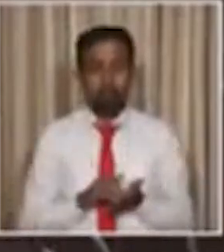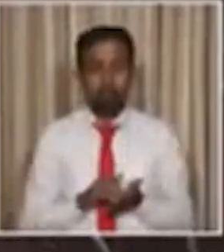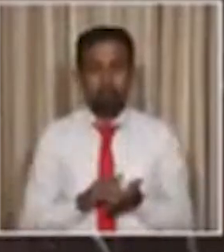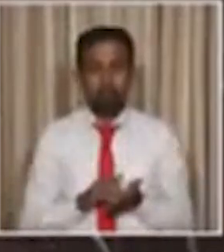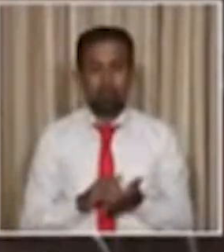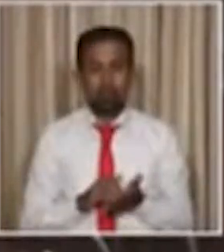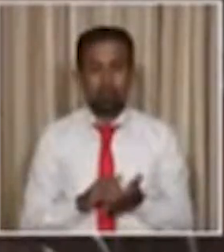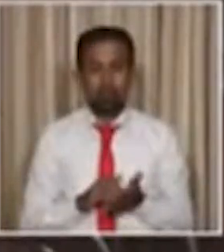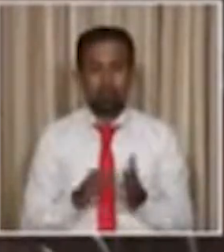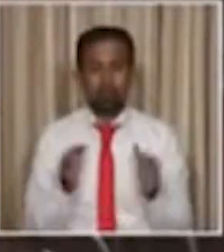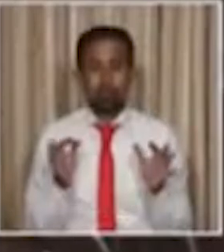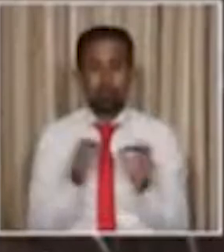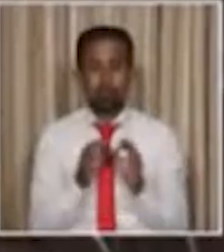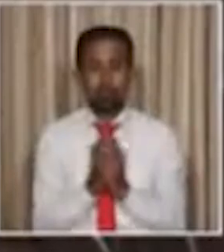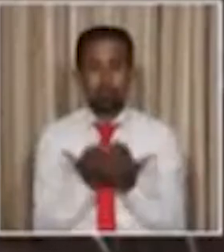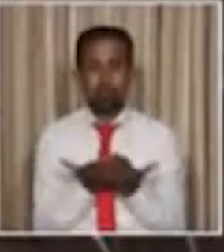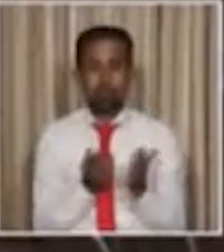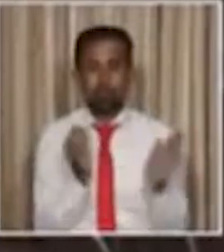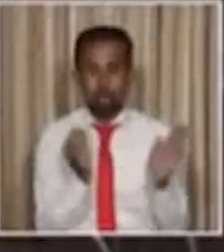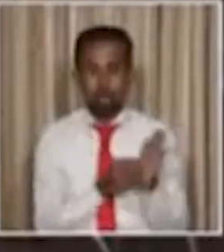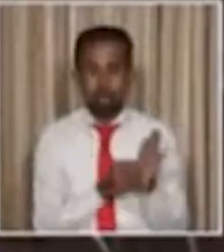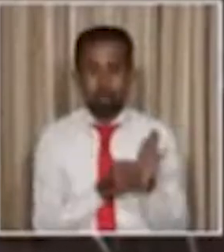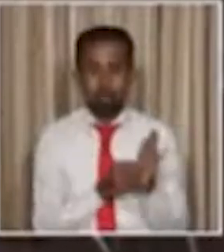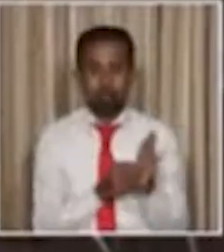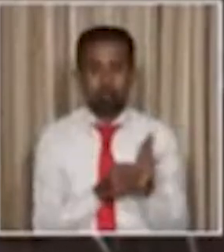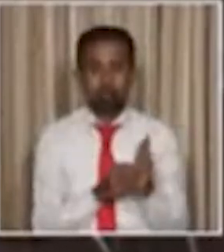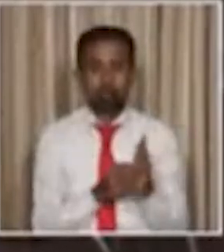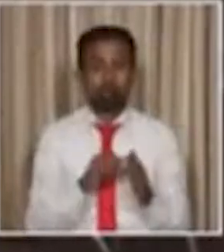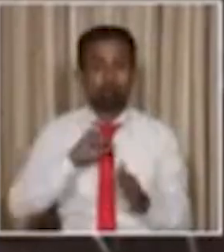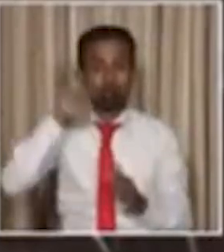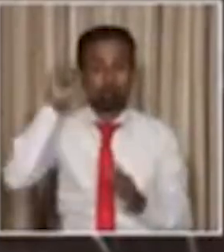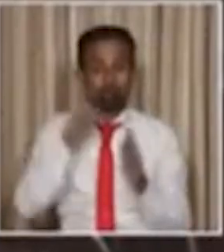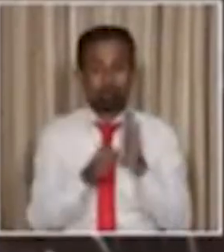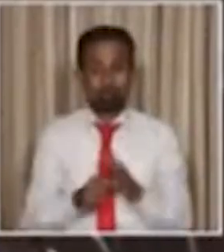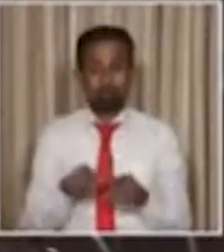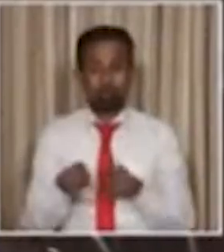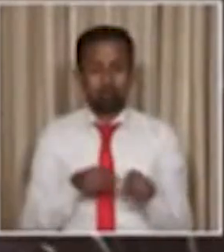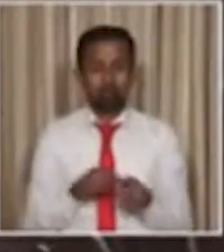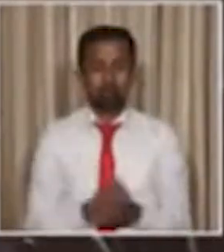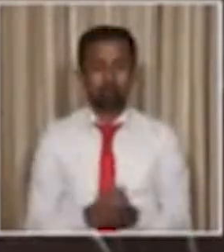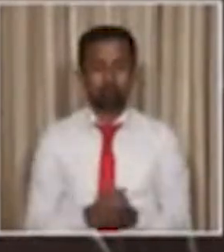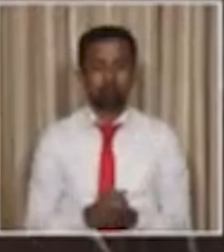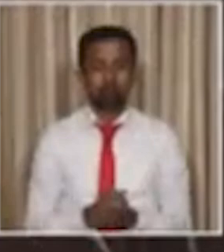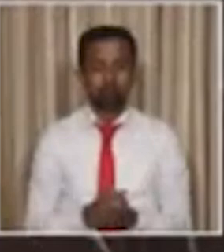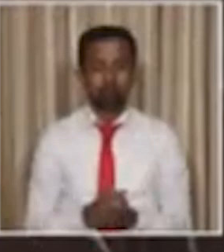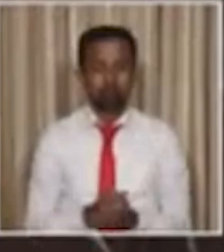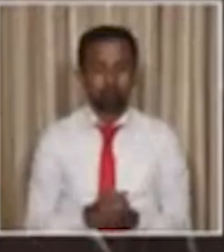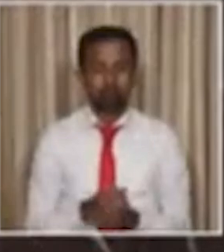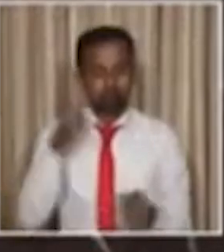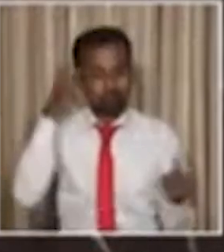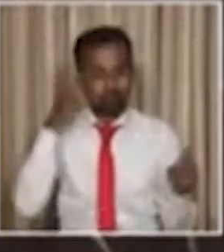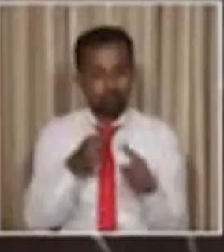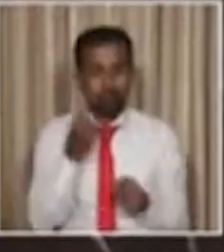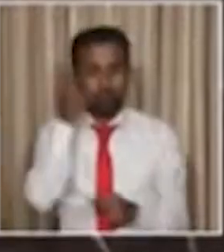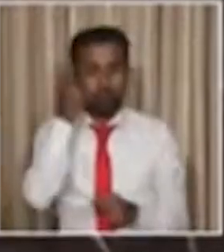රෙනාඩ් බුෂ් බද්දේ ගම කෘතියේදී විග්‍රහ කරන ෂටත් විජිත යුගයට පානැගීමක් නෙවෙයි මේ සම්බන්ධයෙන් මේ